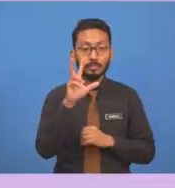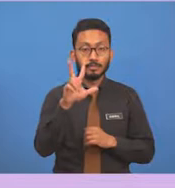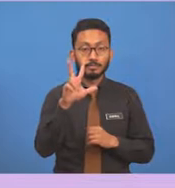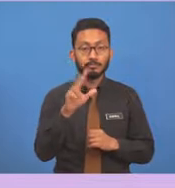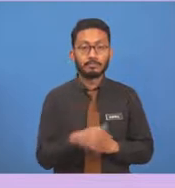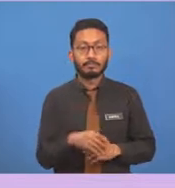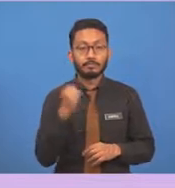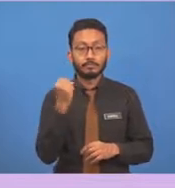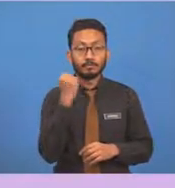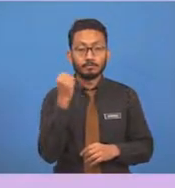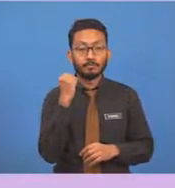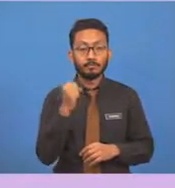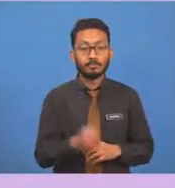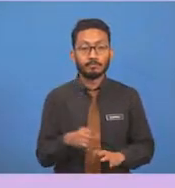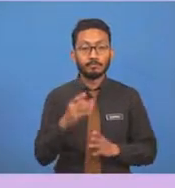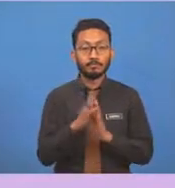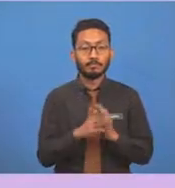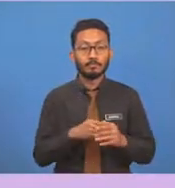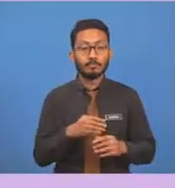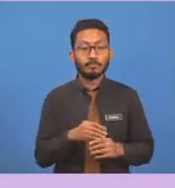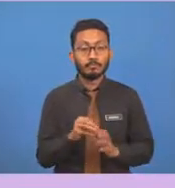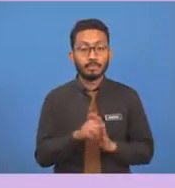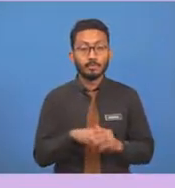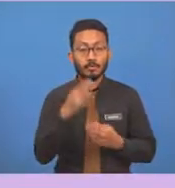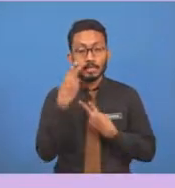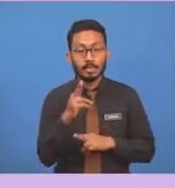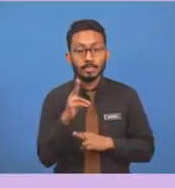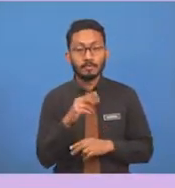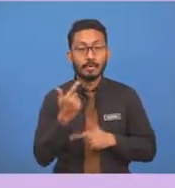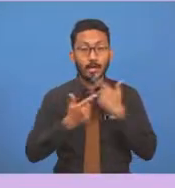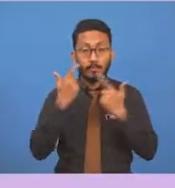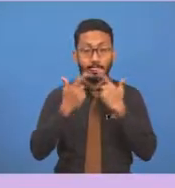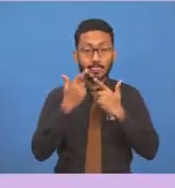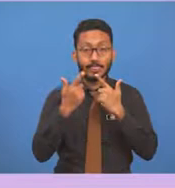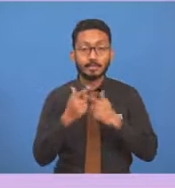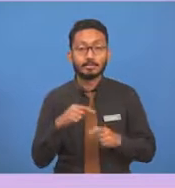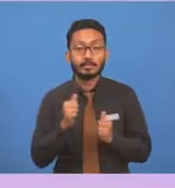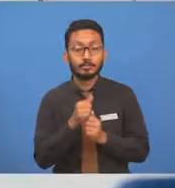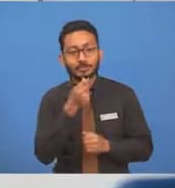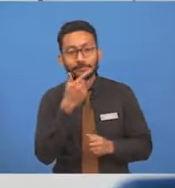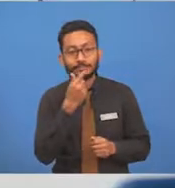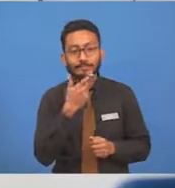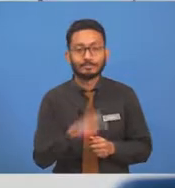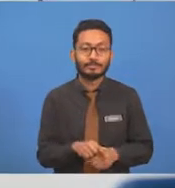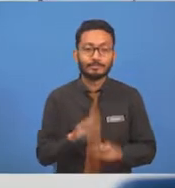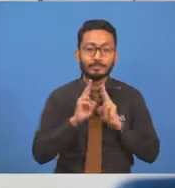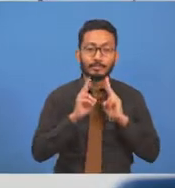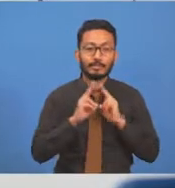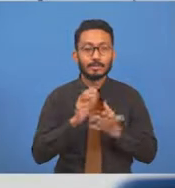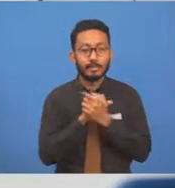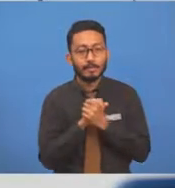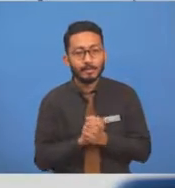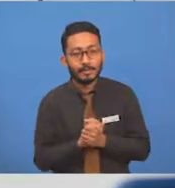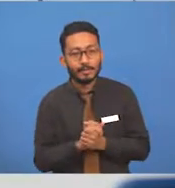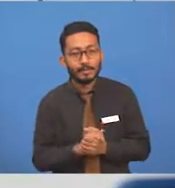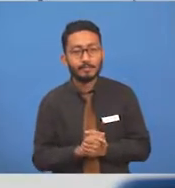sentiasa menghormati pelawat sekolah dengan memberi senyuman dan ucapan salam. Mari perhatikan dua gambar